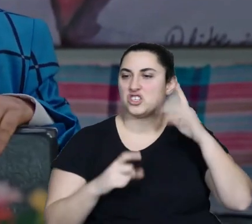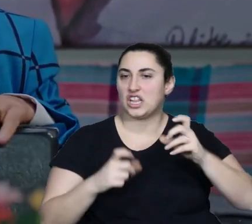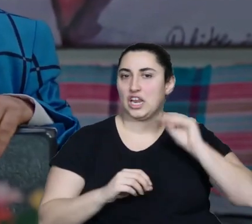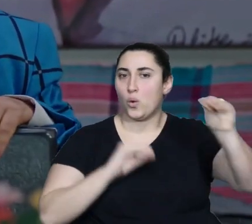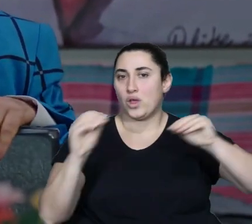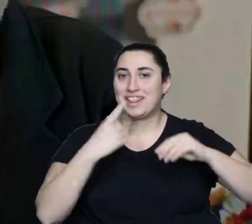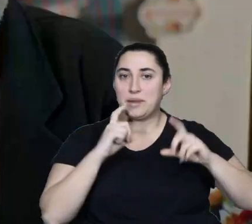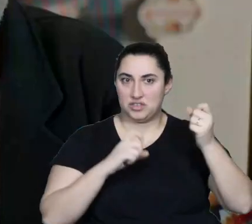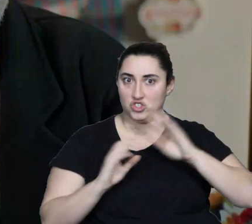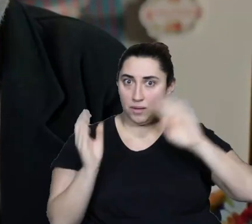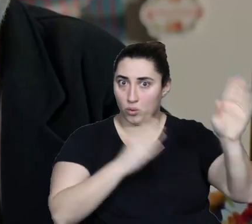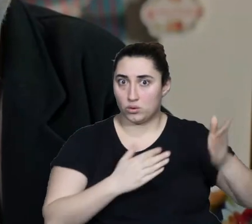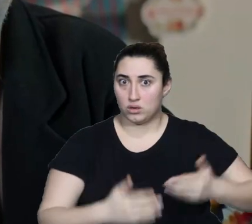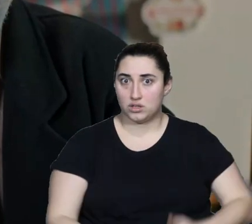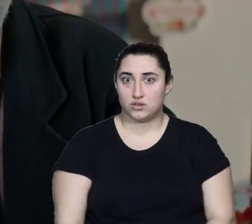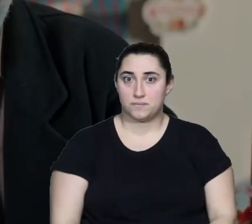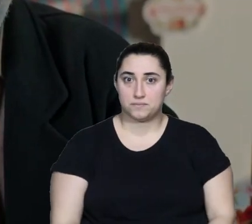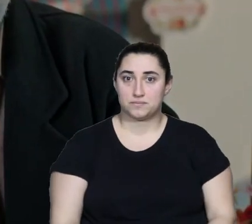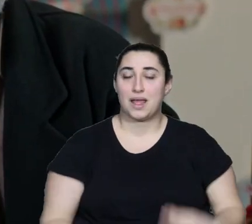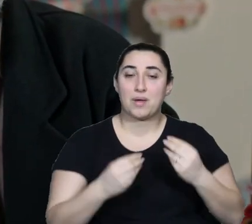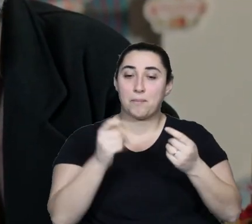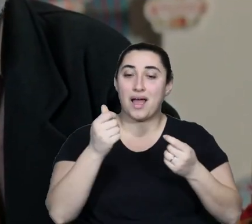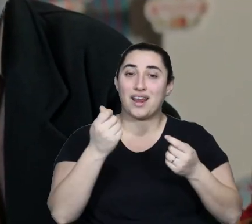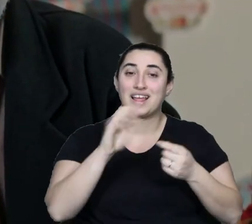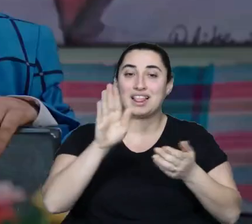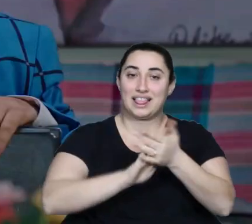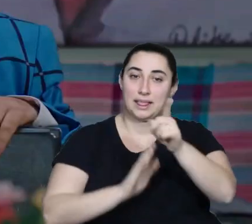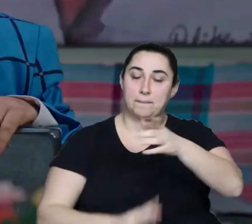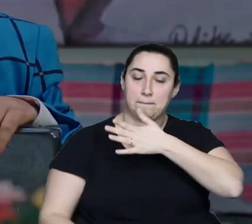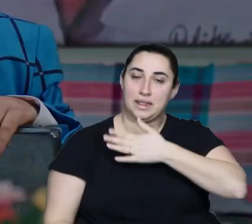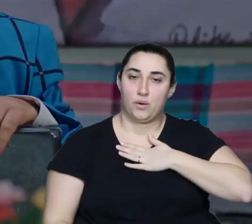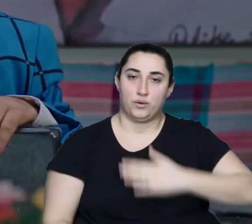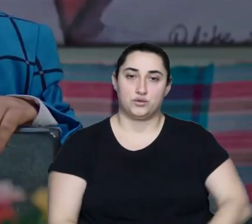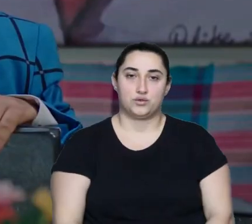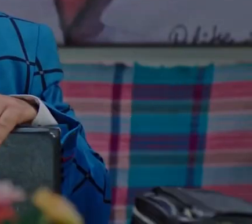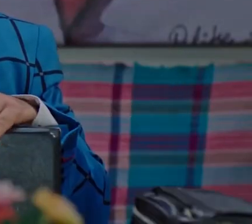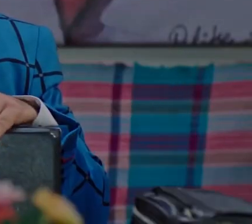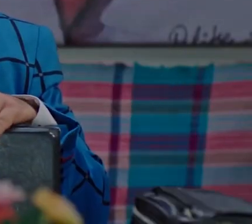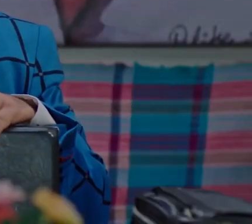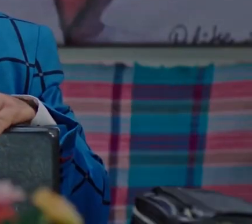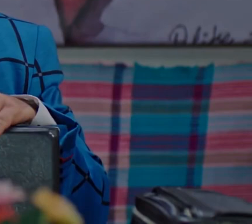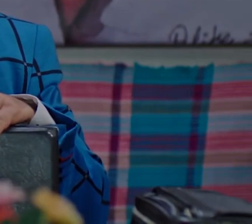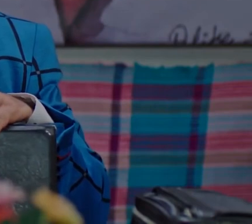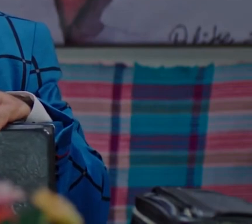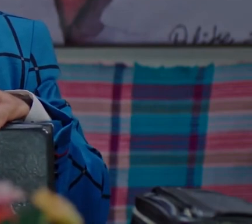götürecekti yani? Demirciye mi götürecekti? Emanet paraların sende olduğunu biliyoruz Yaşar.